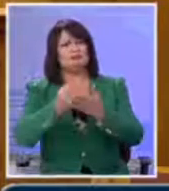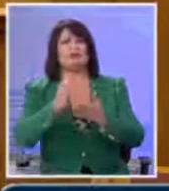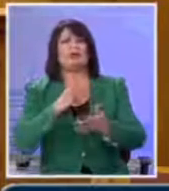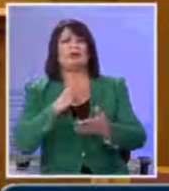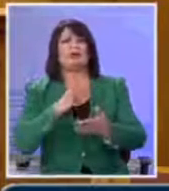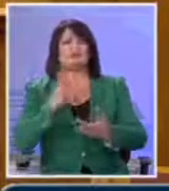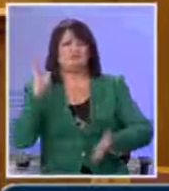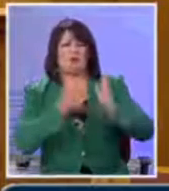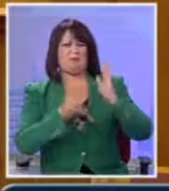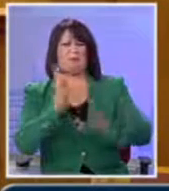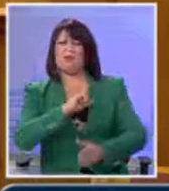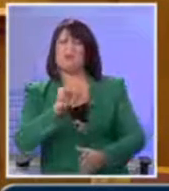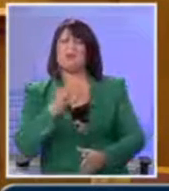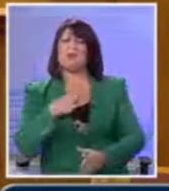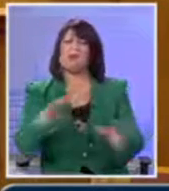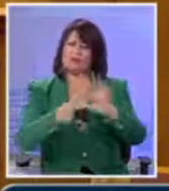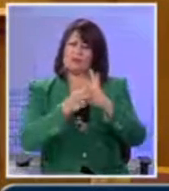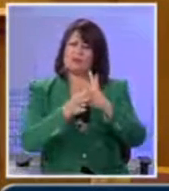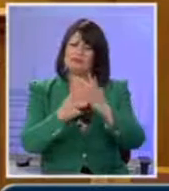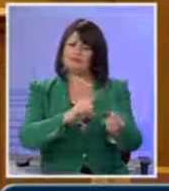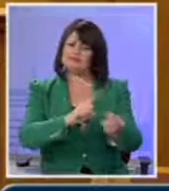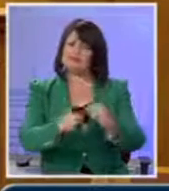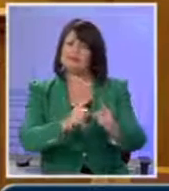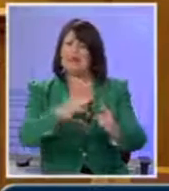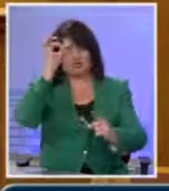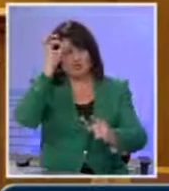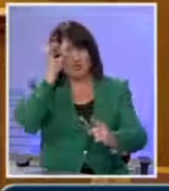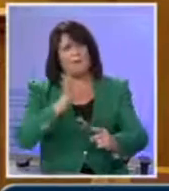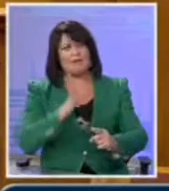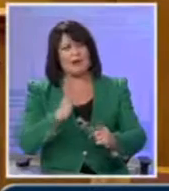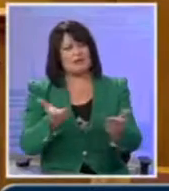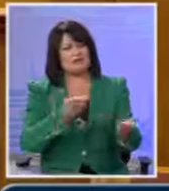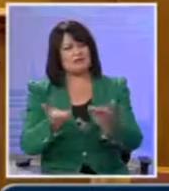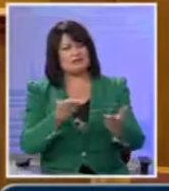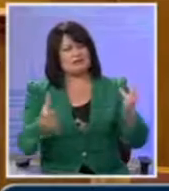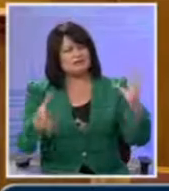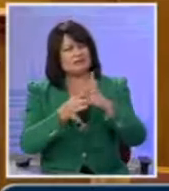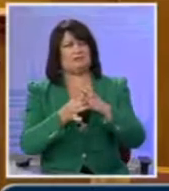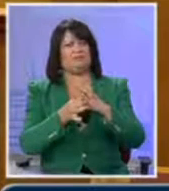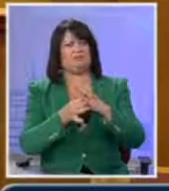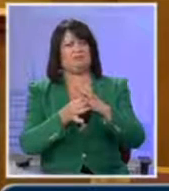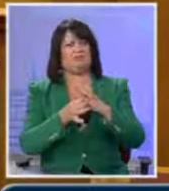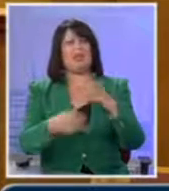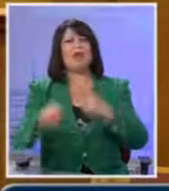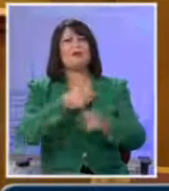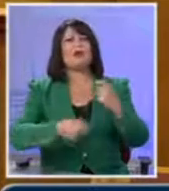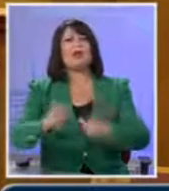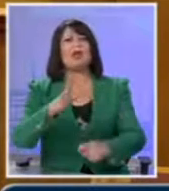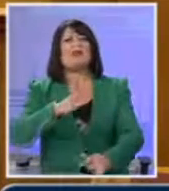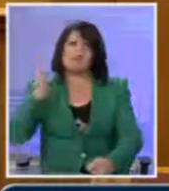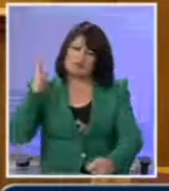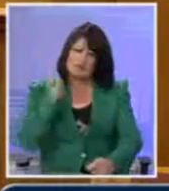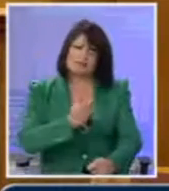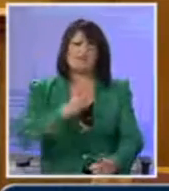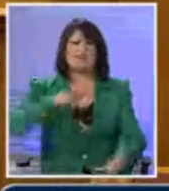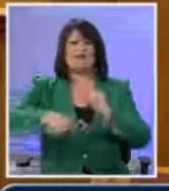γιατί εμείς θέλουμε μια σχέση αλληλοαποδοχής του πολίτη με την αστυνομία, να συγκρουστούμε με την εμπορία των ανθρώπων, να συγκρουστούμε με